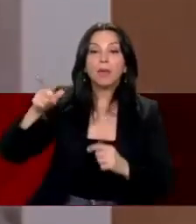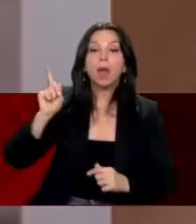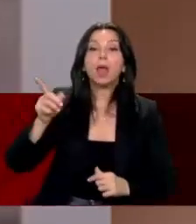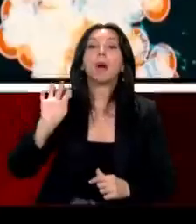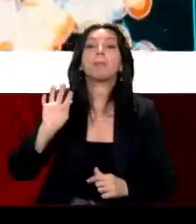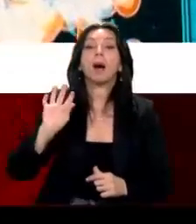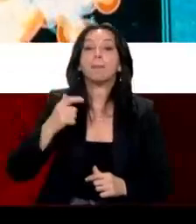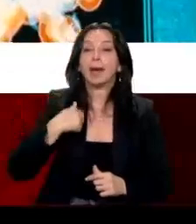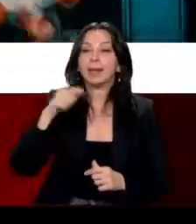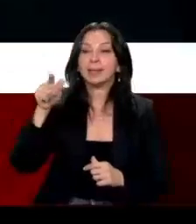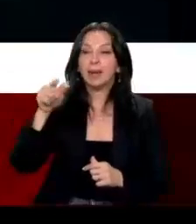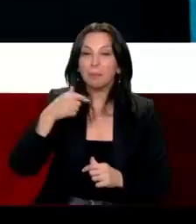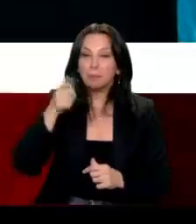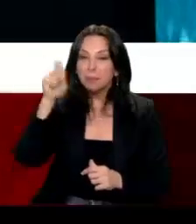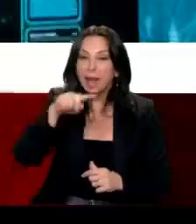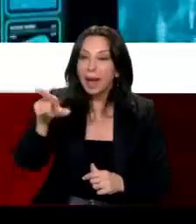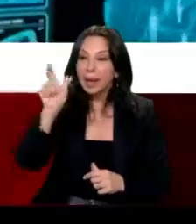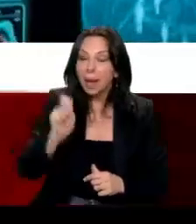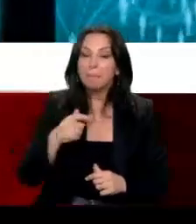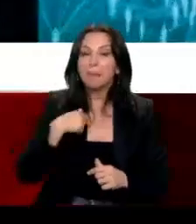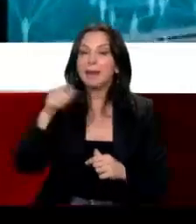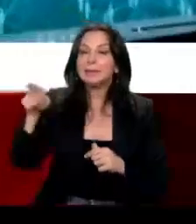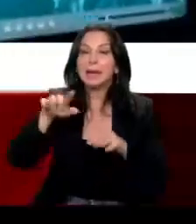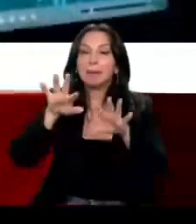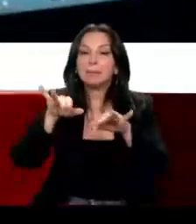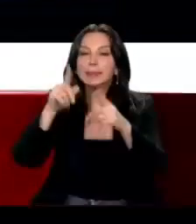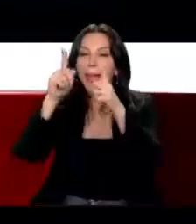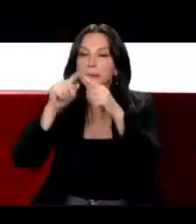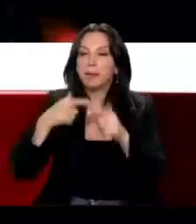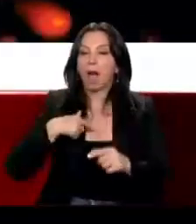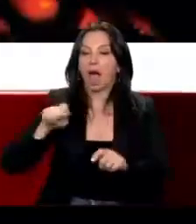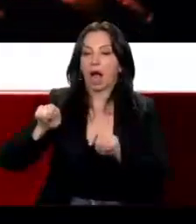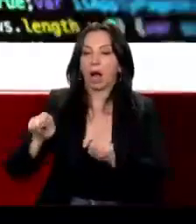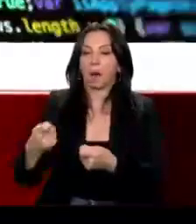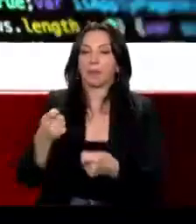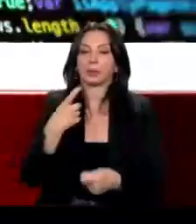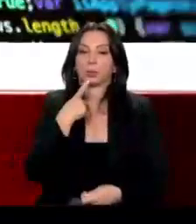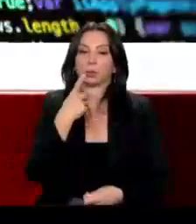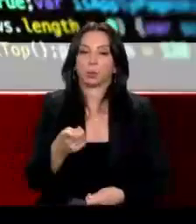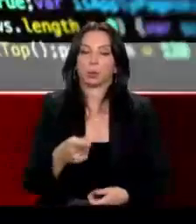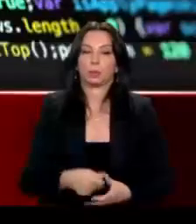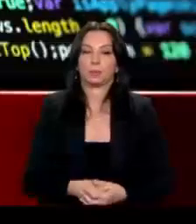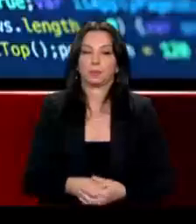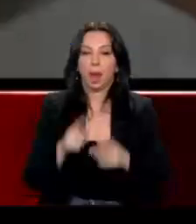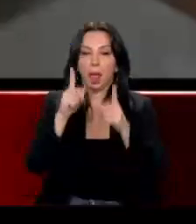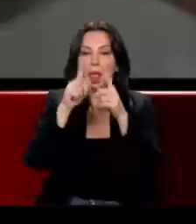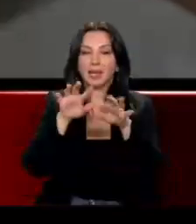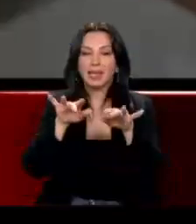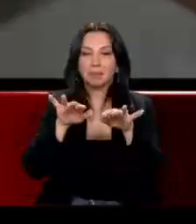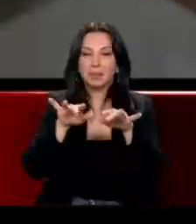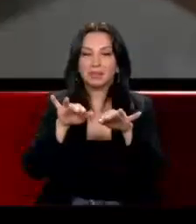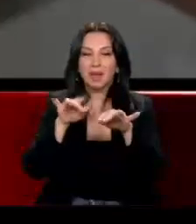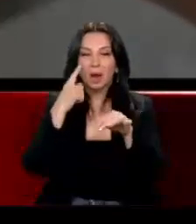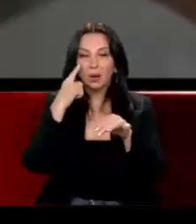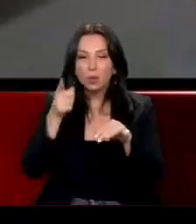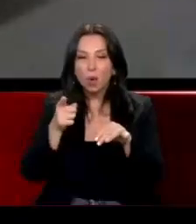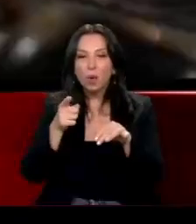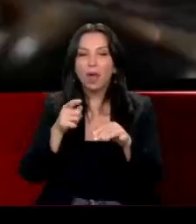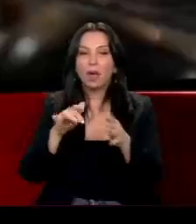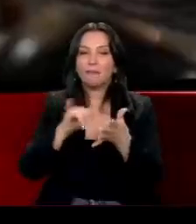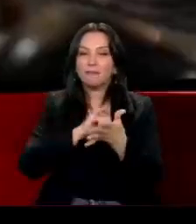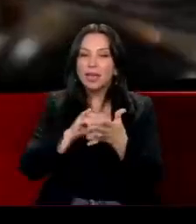da kapattıracağım. Oltalama yöntemiyle fotoğraf, video, bir link gönderildiğinde sonra da hesabı kapatıyor ya da aldıkları fotoğrafları, ki